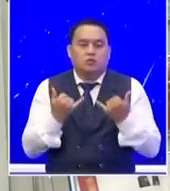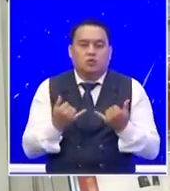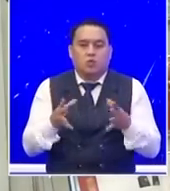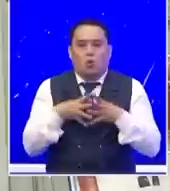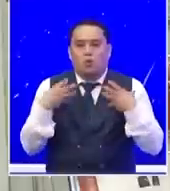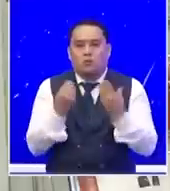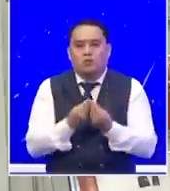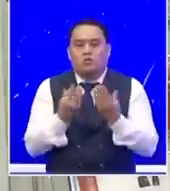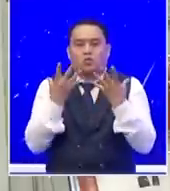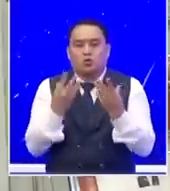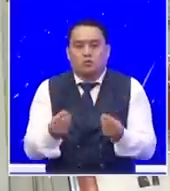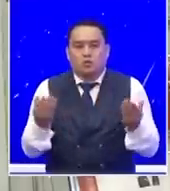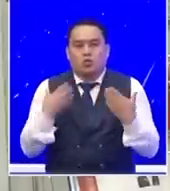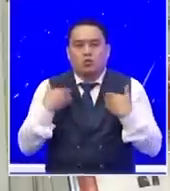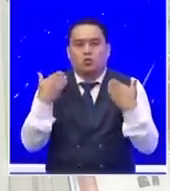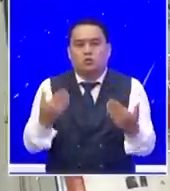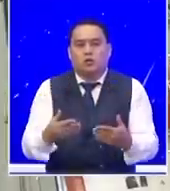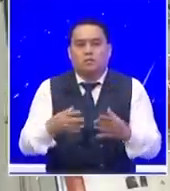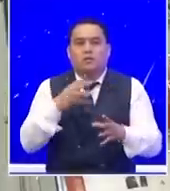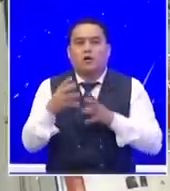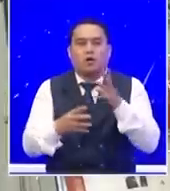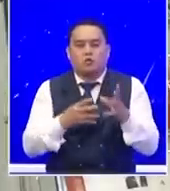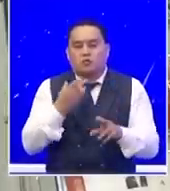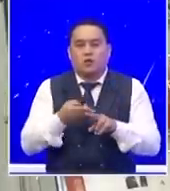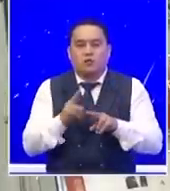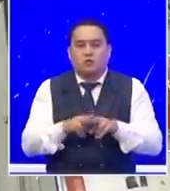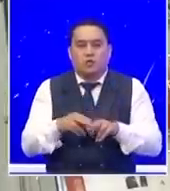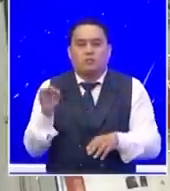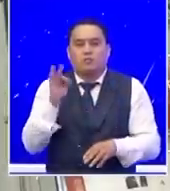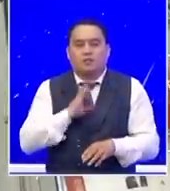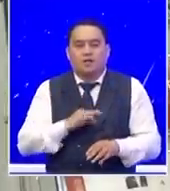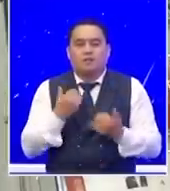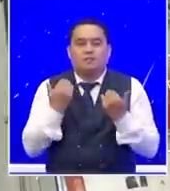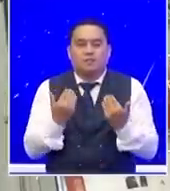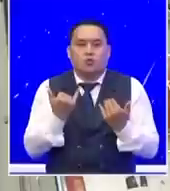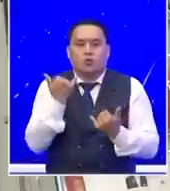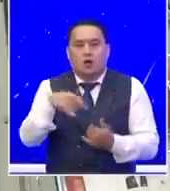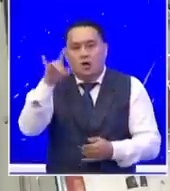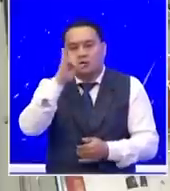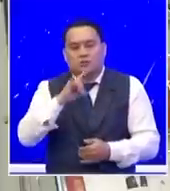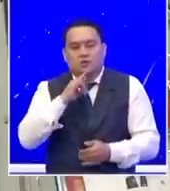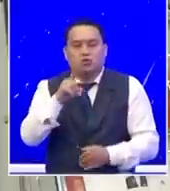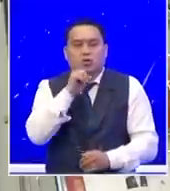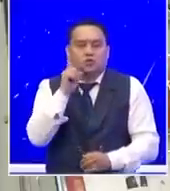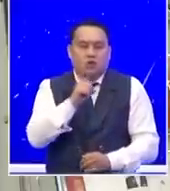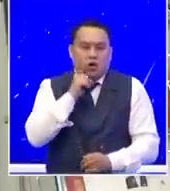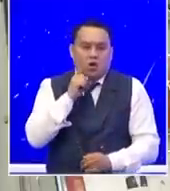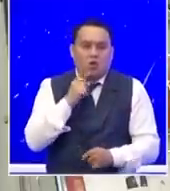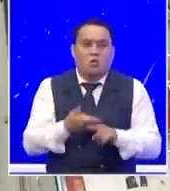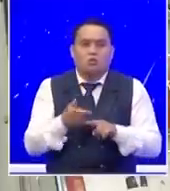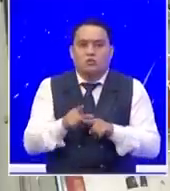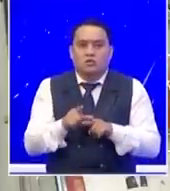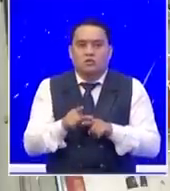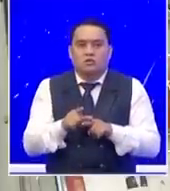күнімен, халықаралық мерекемен құттықтаймын. Отбасылық мерекені пайдаланып, осы қазақстандық жастарға осы